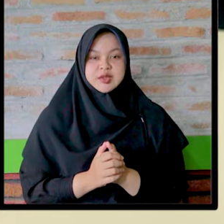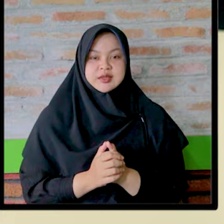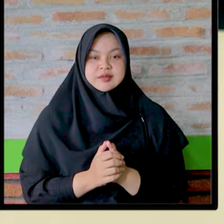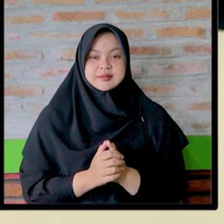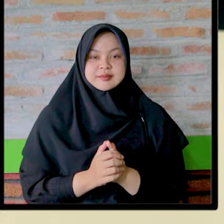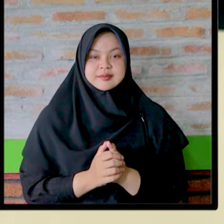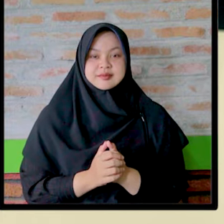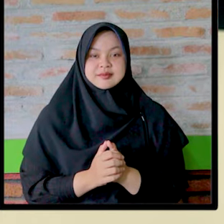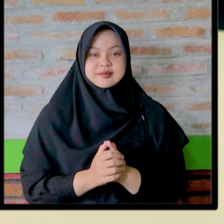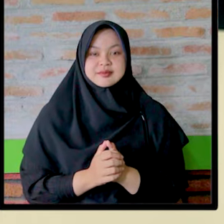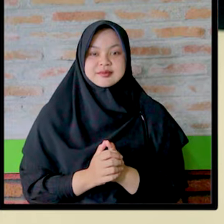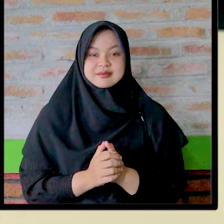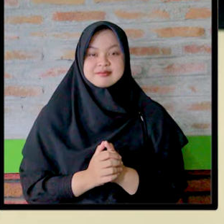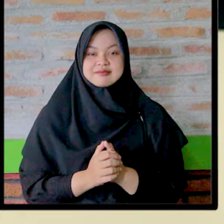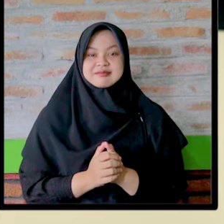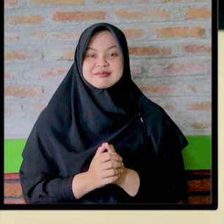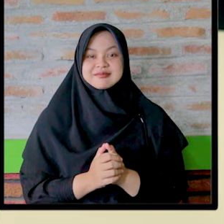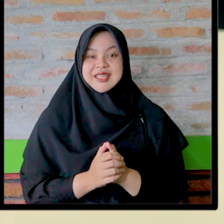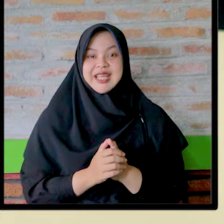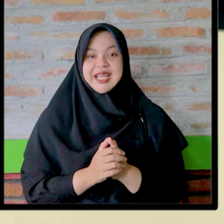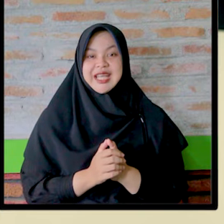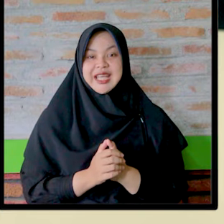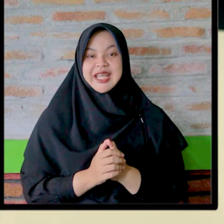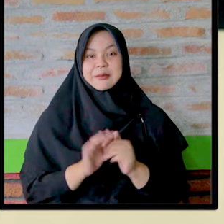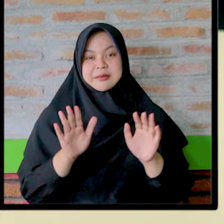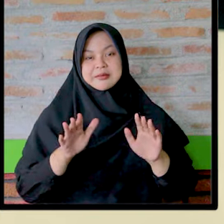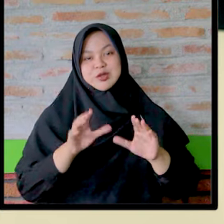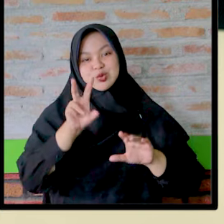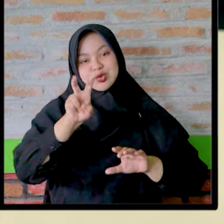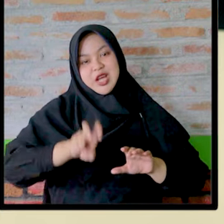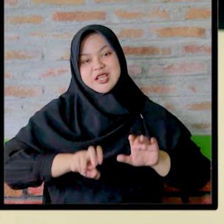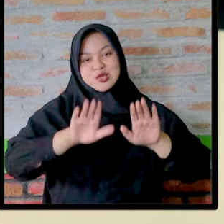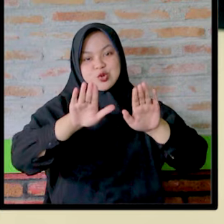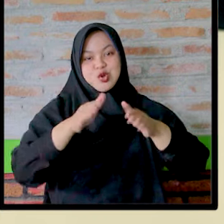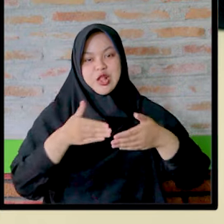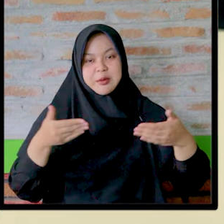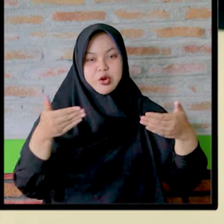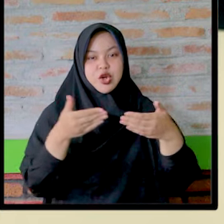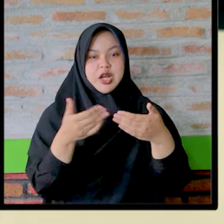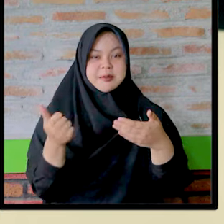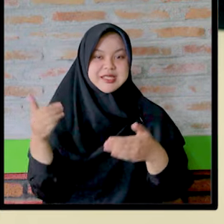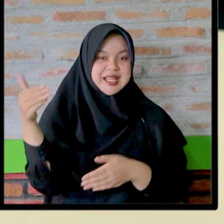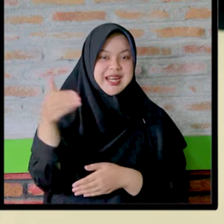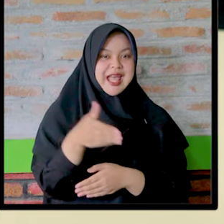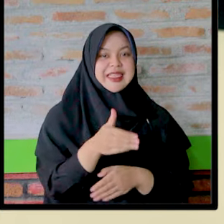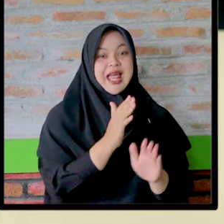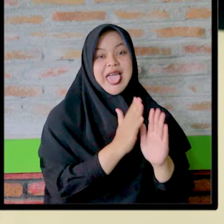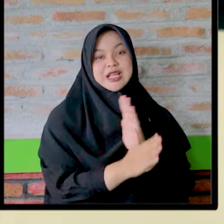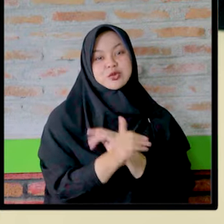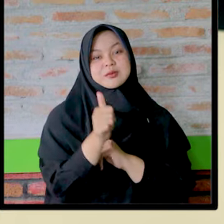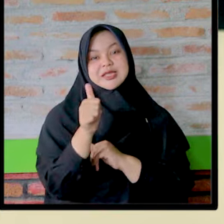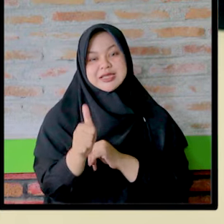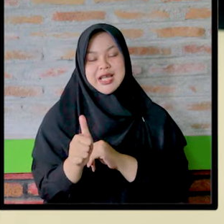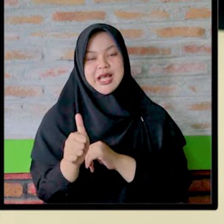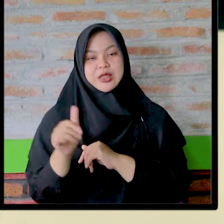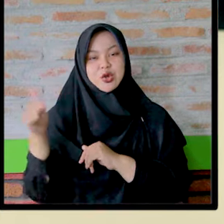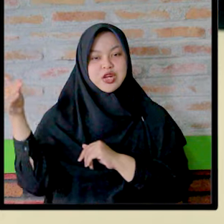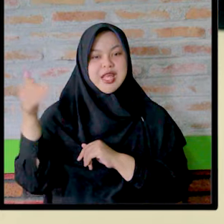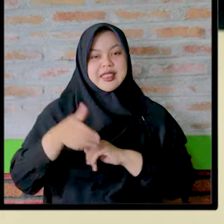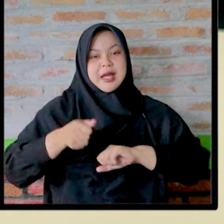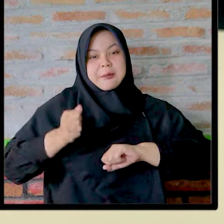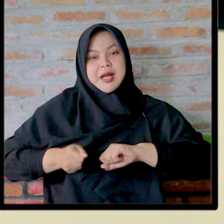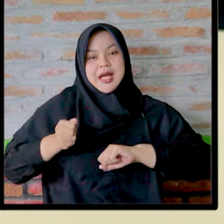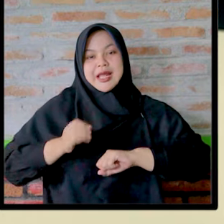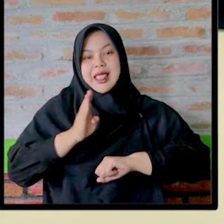apa namanya sosial media ee kemudian bisa datang langsung bisa datang ke pengadilan agama di mana kami